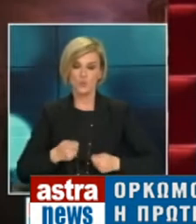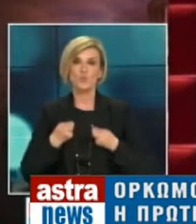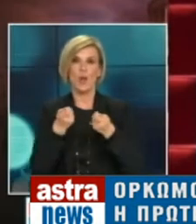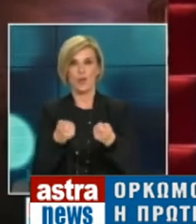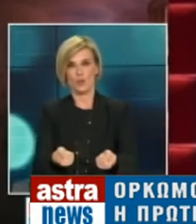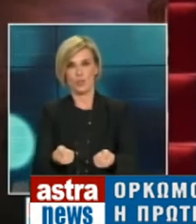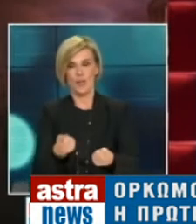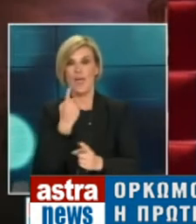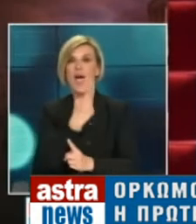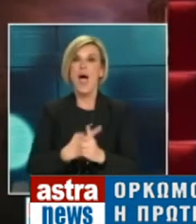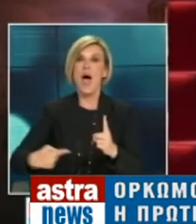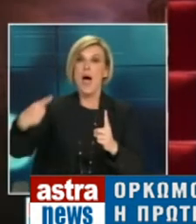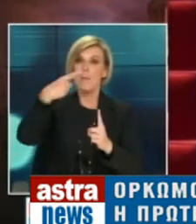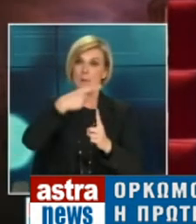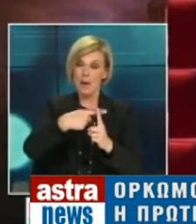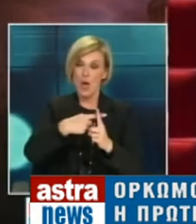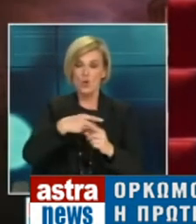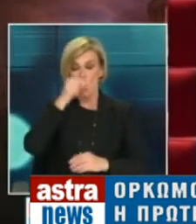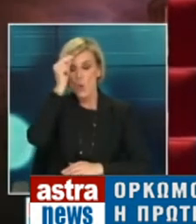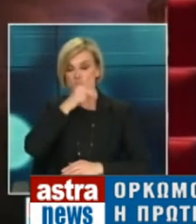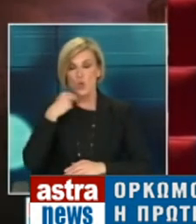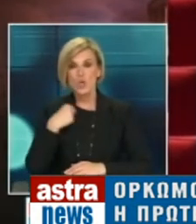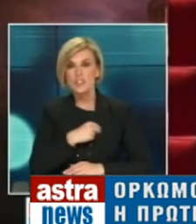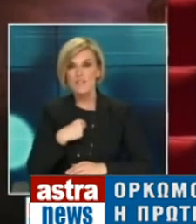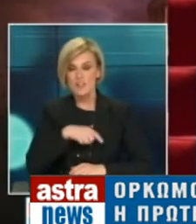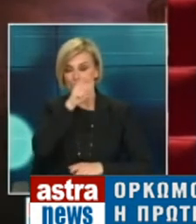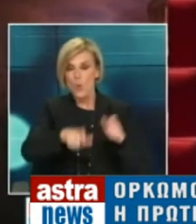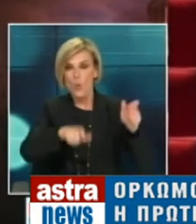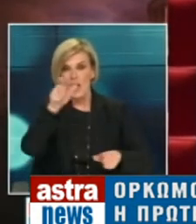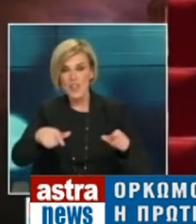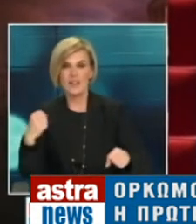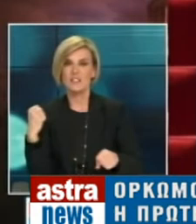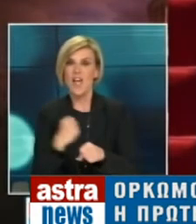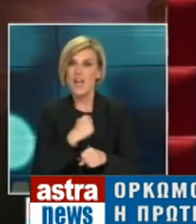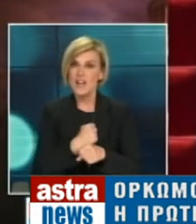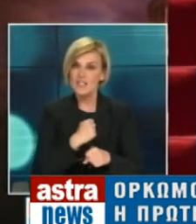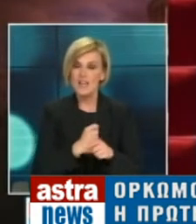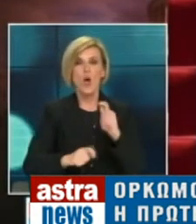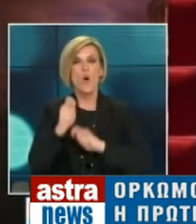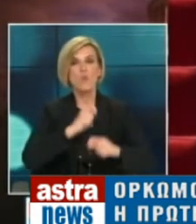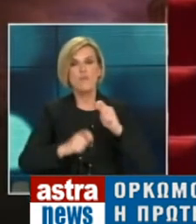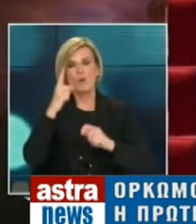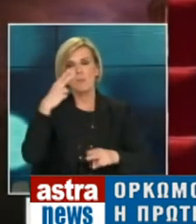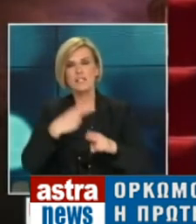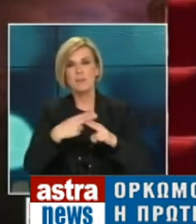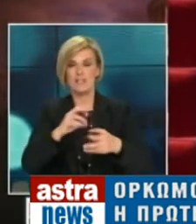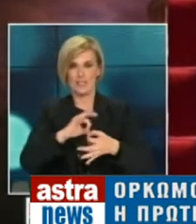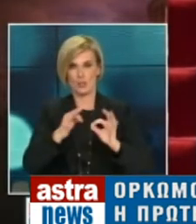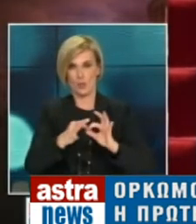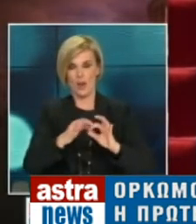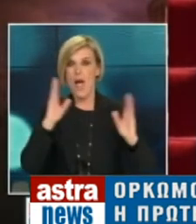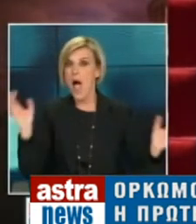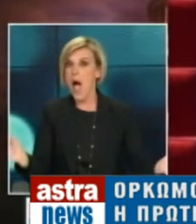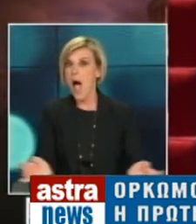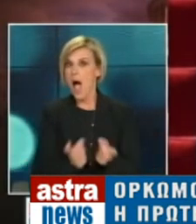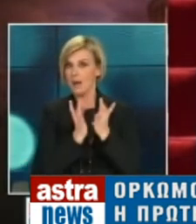ας προσθέσουμε την προσευχή και την εργασία του καθενός, καθώς θα ξεδιπλώνεται η ιστορία αυτού του μεγάλου έθνους. Εάν το πράξουμε,